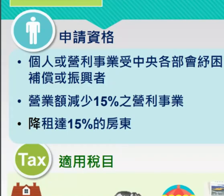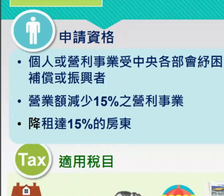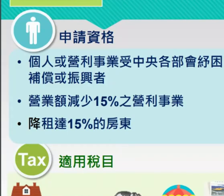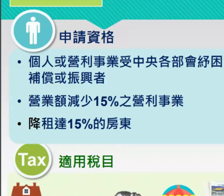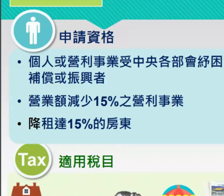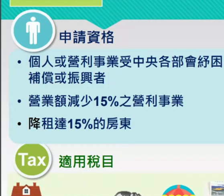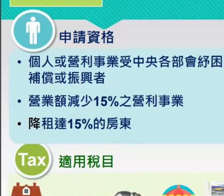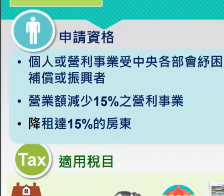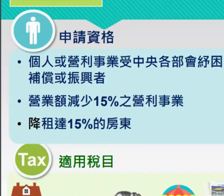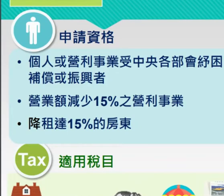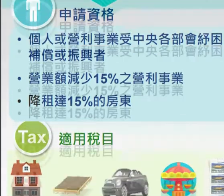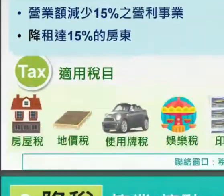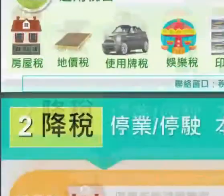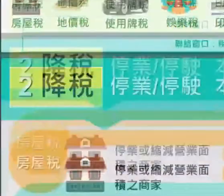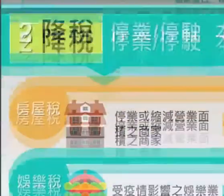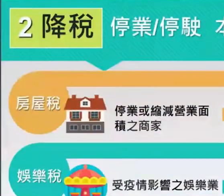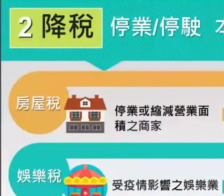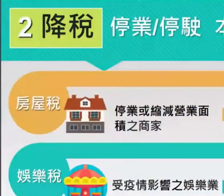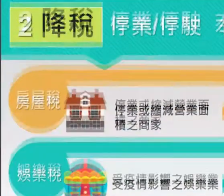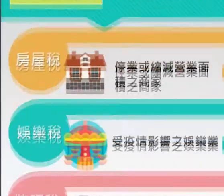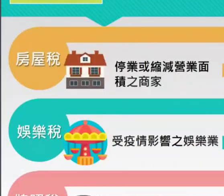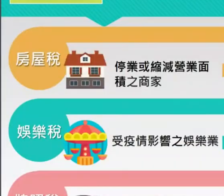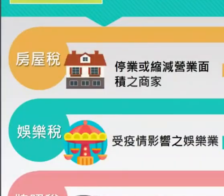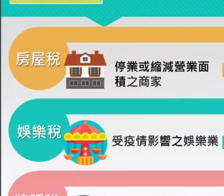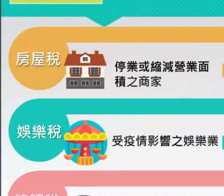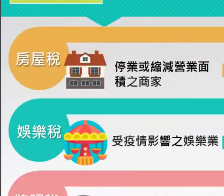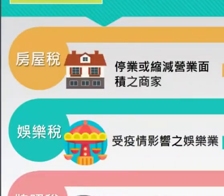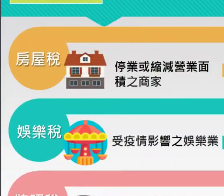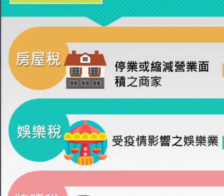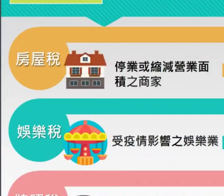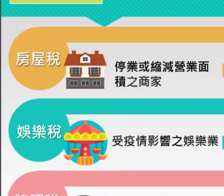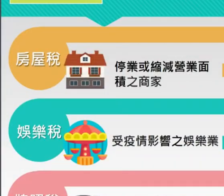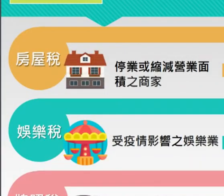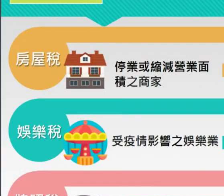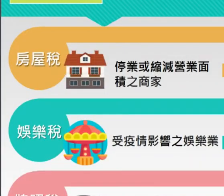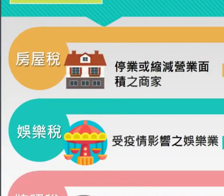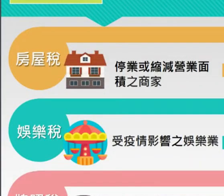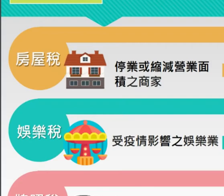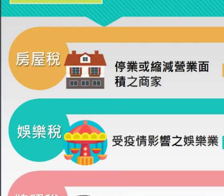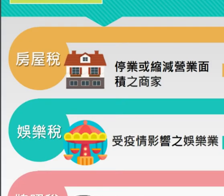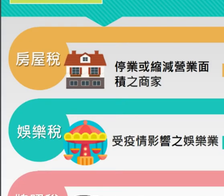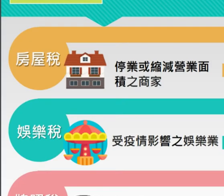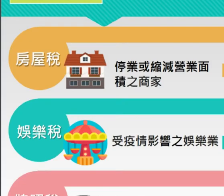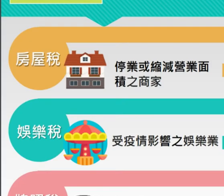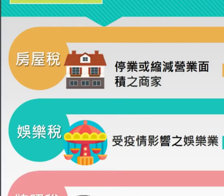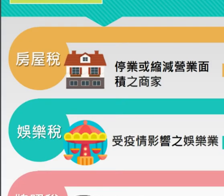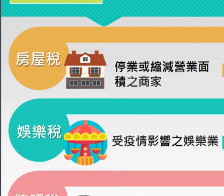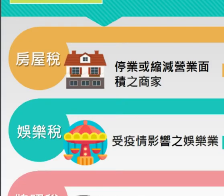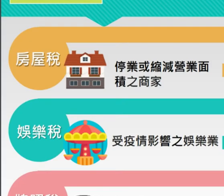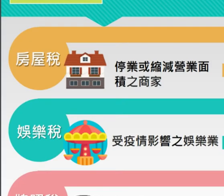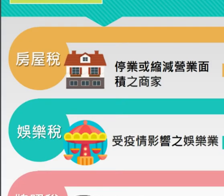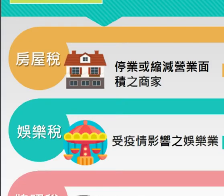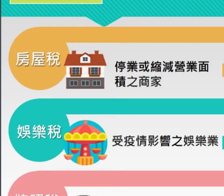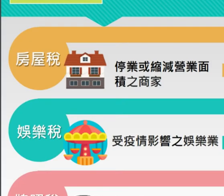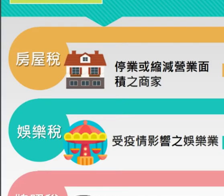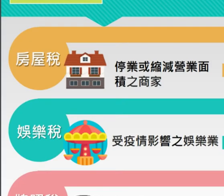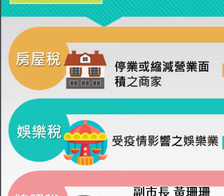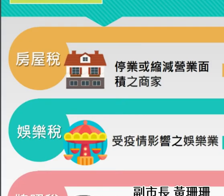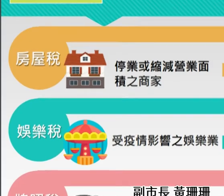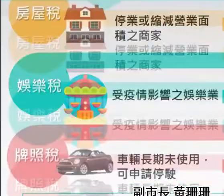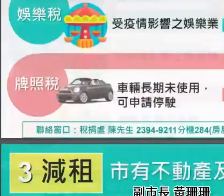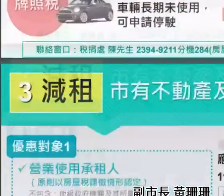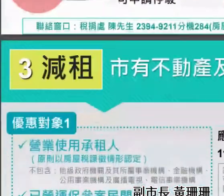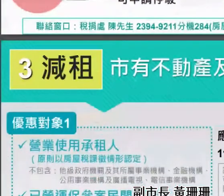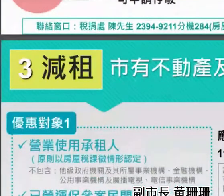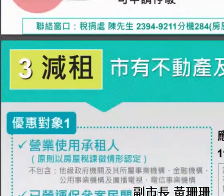亿，若加上上一波纾困，总计纾困金额接近30亿。 主要是受到很严